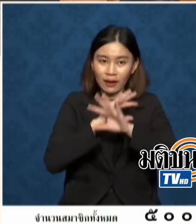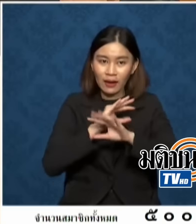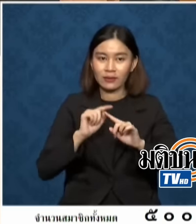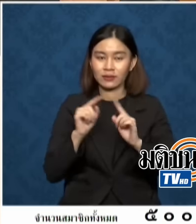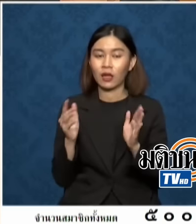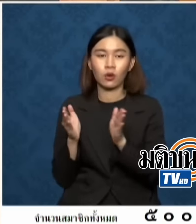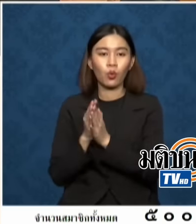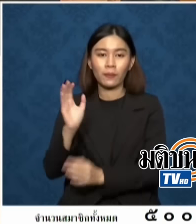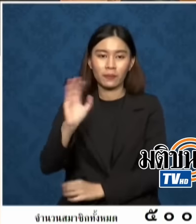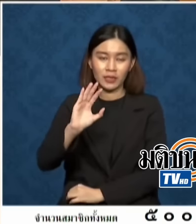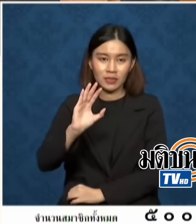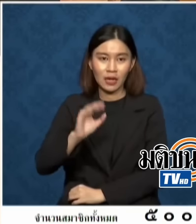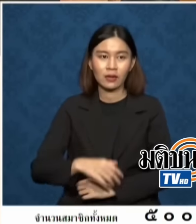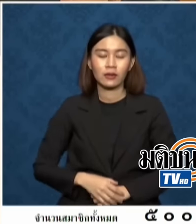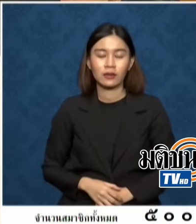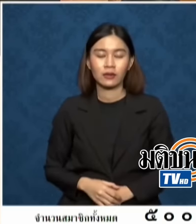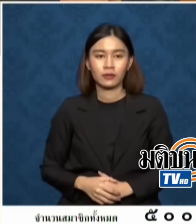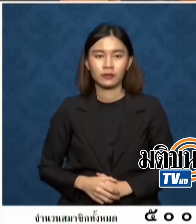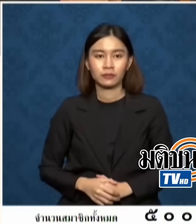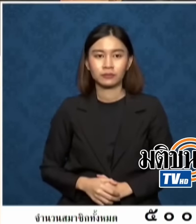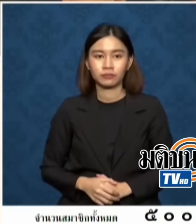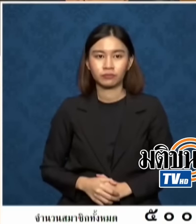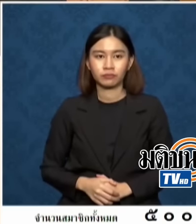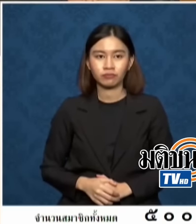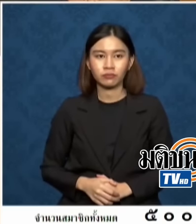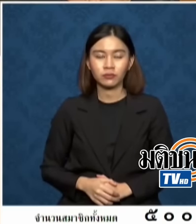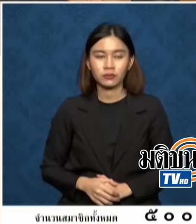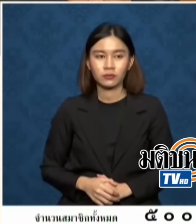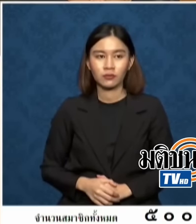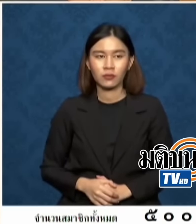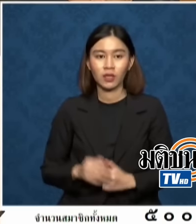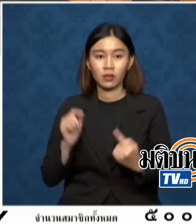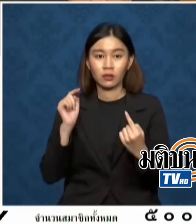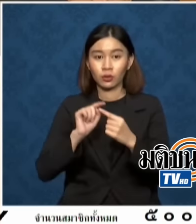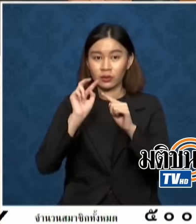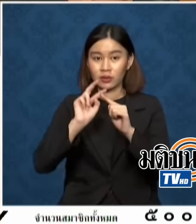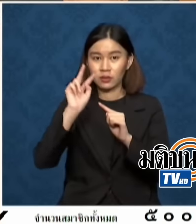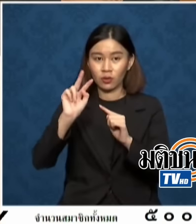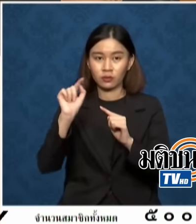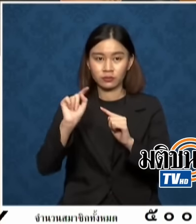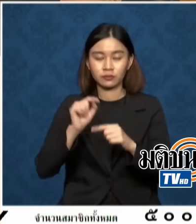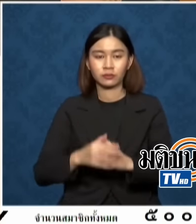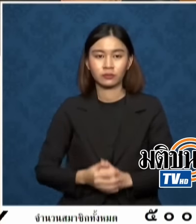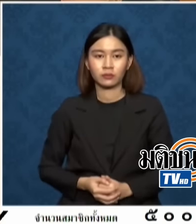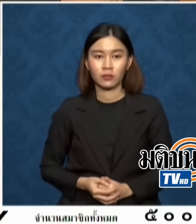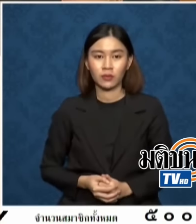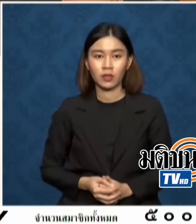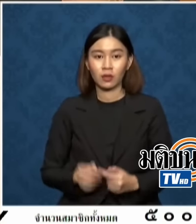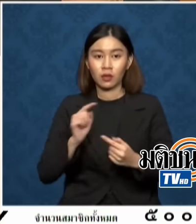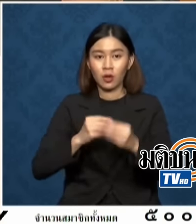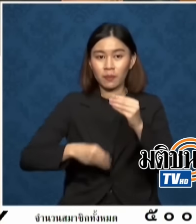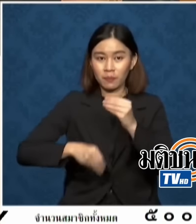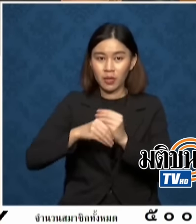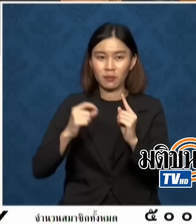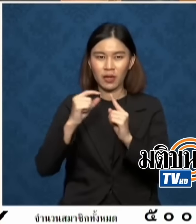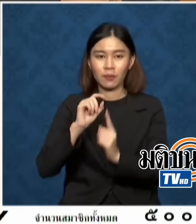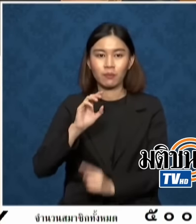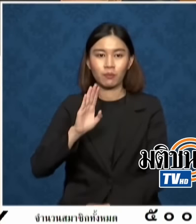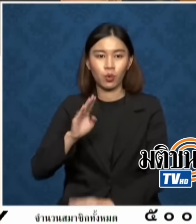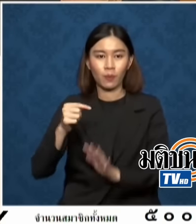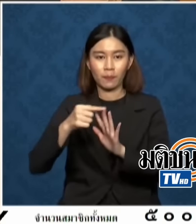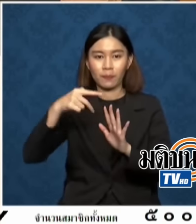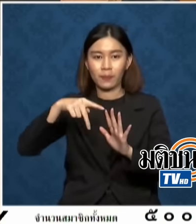รื่องเดียวกันเสียทีเดียวท่านประธานครับในประการที่2ครับการเพิ่มเติมคำว่า